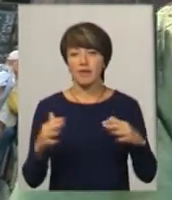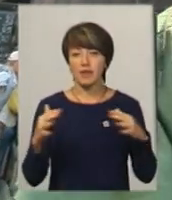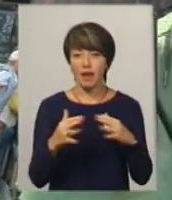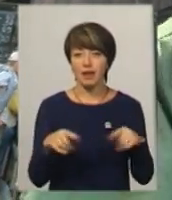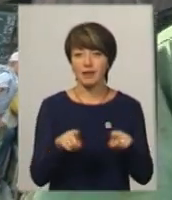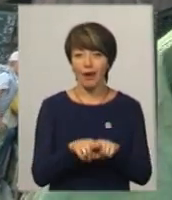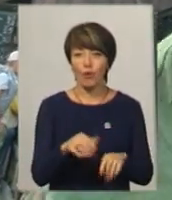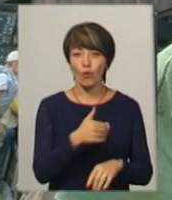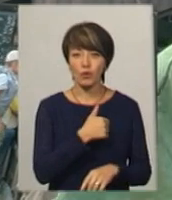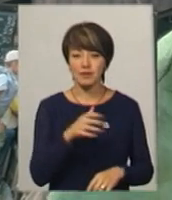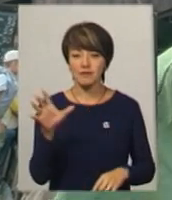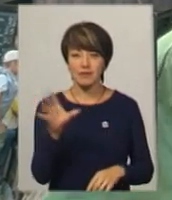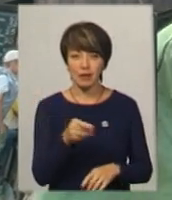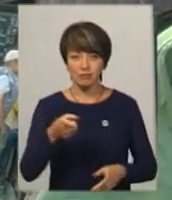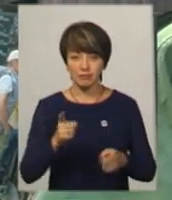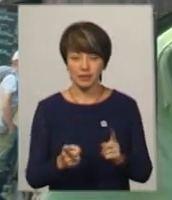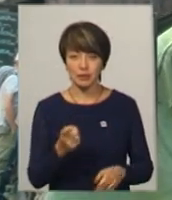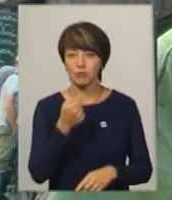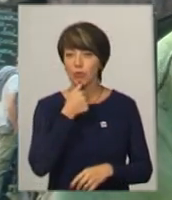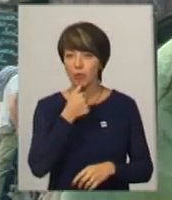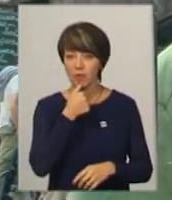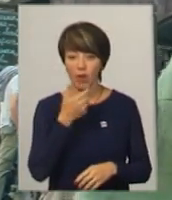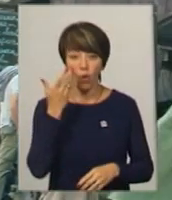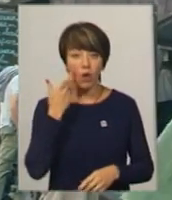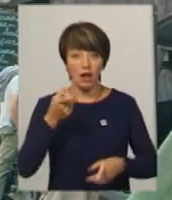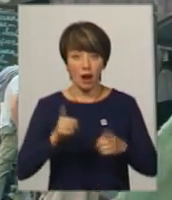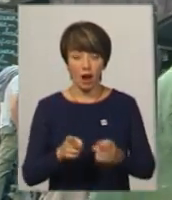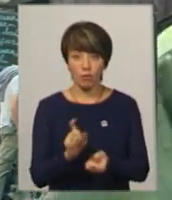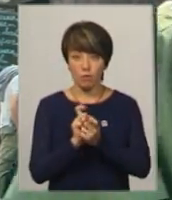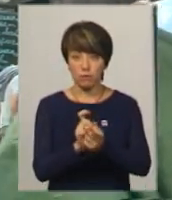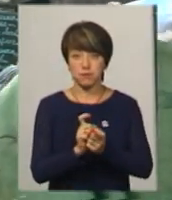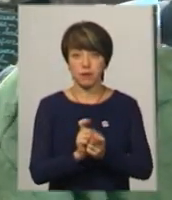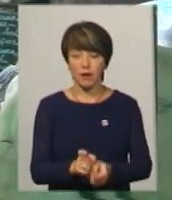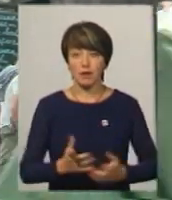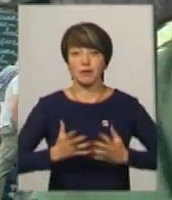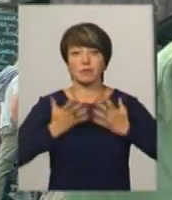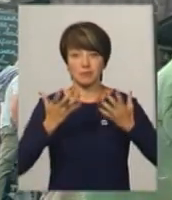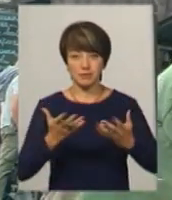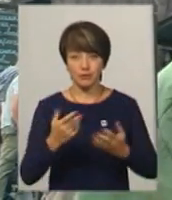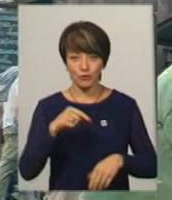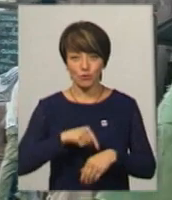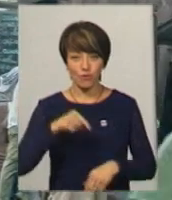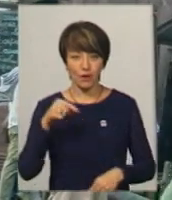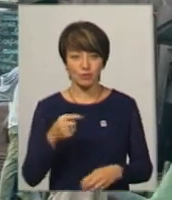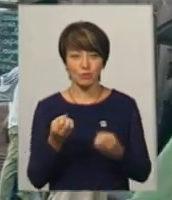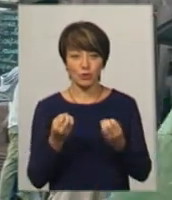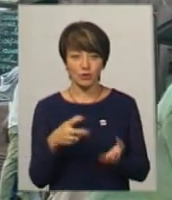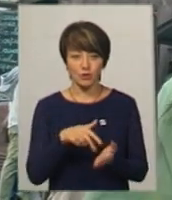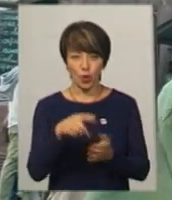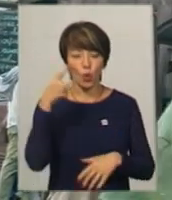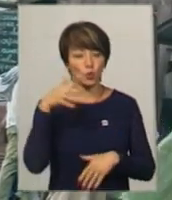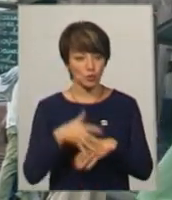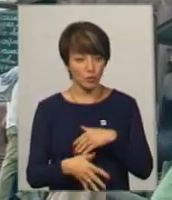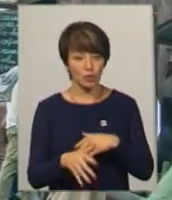хочеться все спробувати. Ну і ти реально виходиш, коли на бій, ти прям відчуваєш весь адреналін, просто ну, виходиш, і ти розумієш,